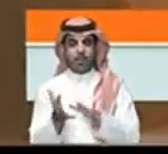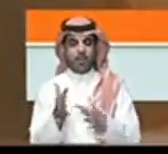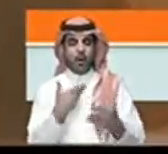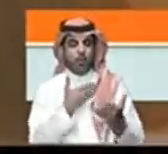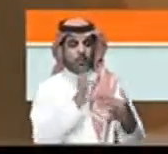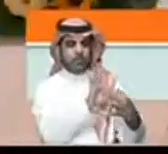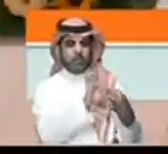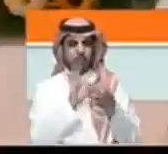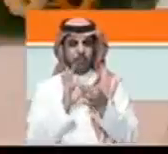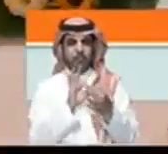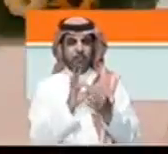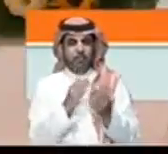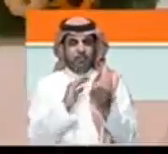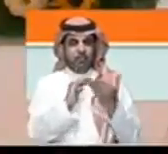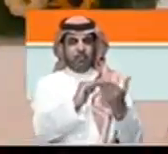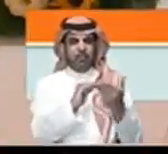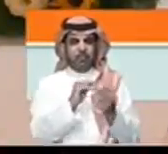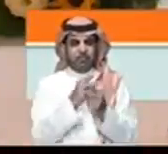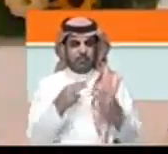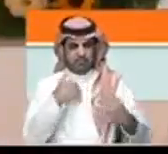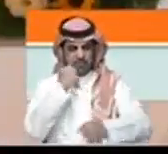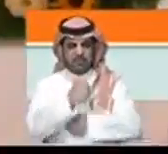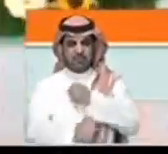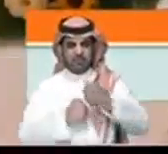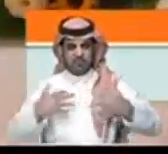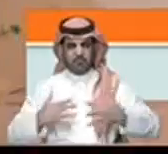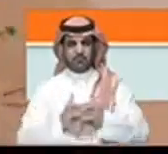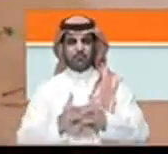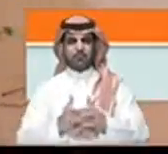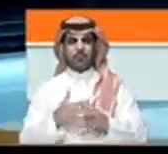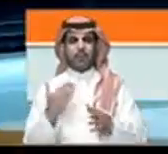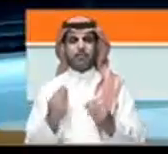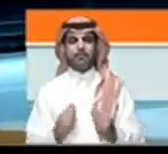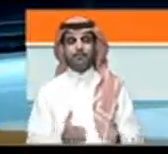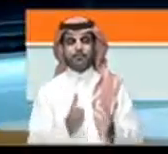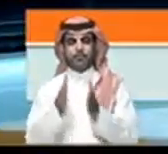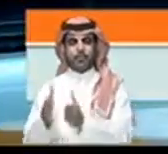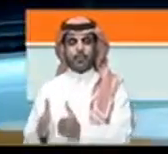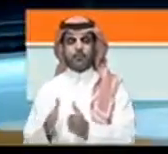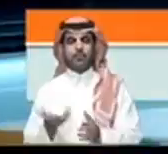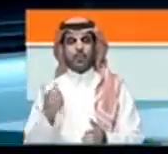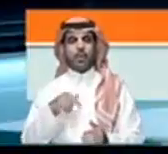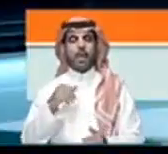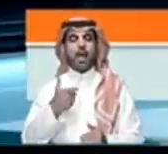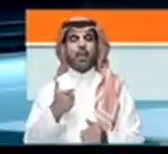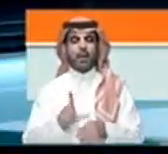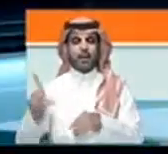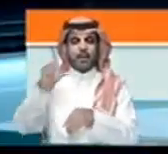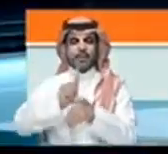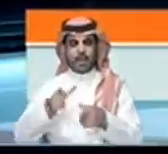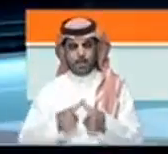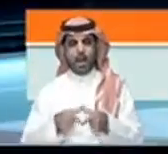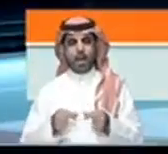العام والخاص لتقديم المزيد من الجهد والتعاون مع البنك وابدى دوله رئيس الوزراء